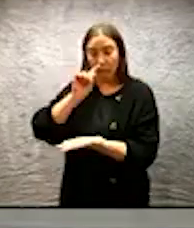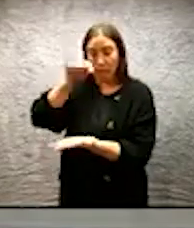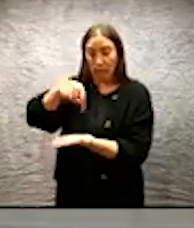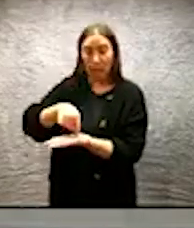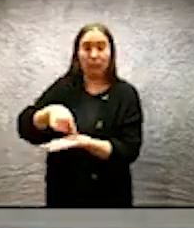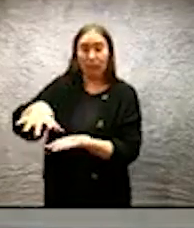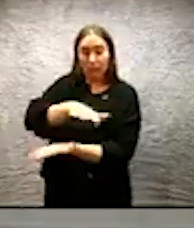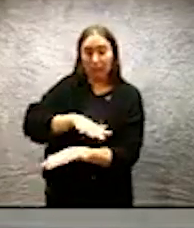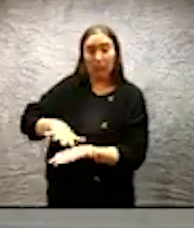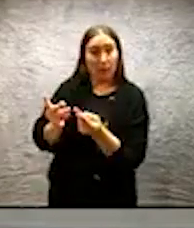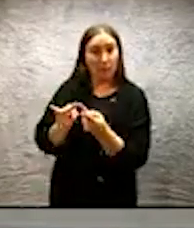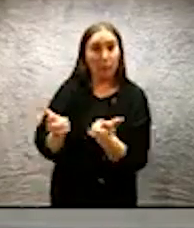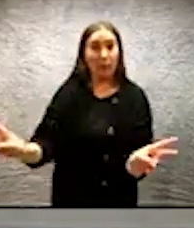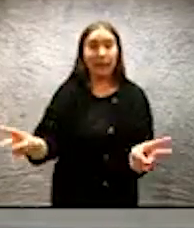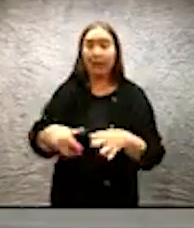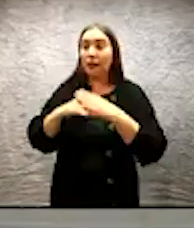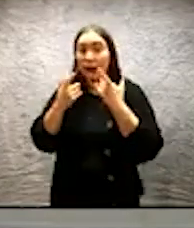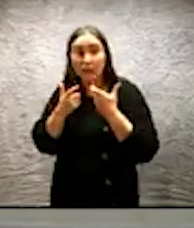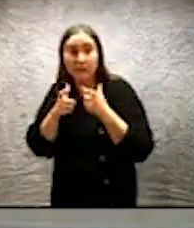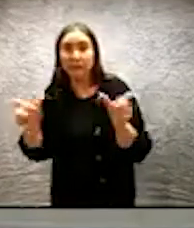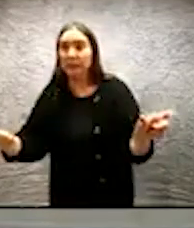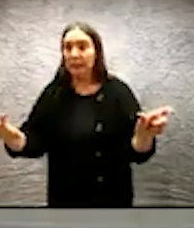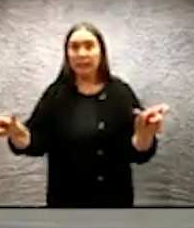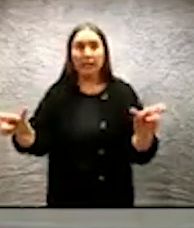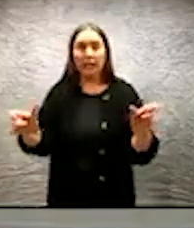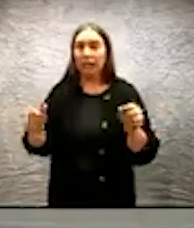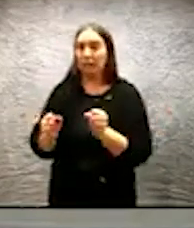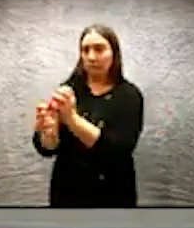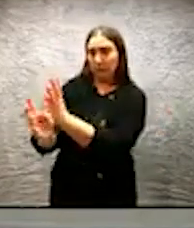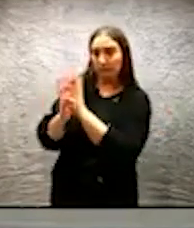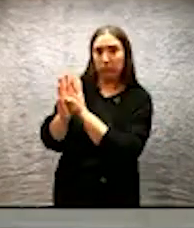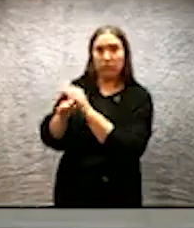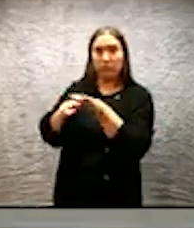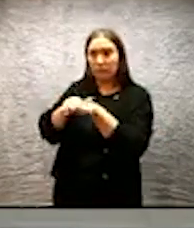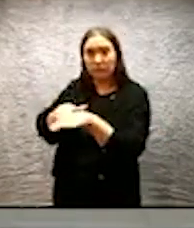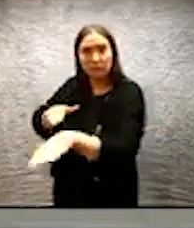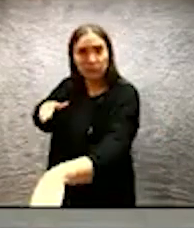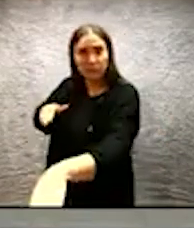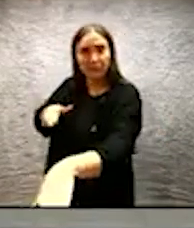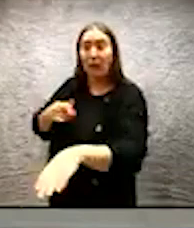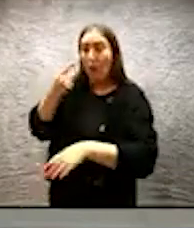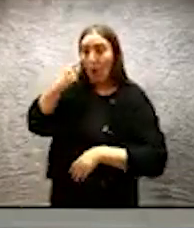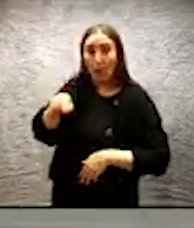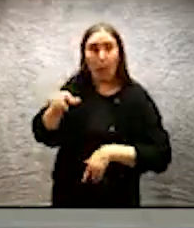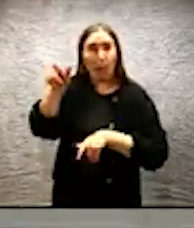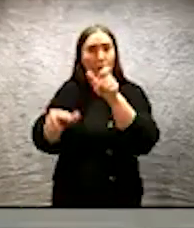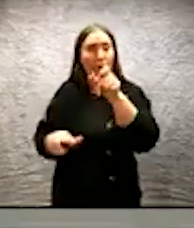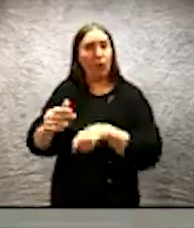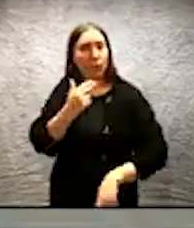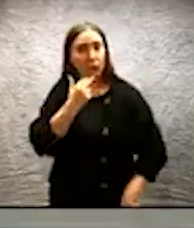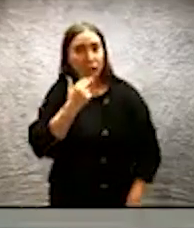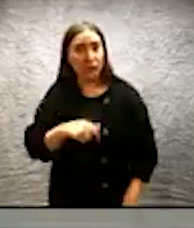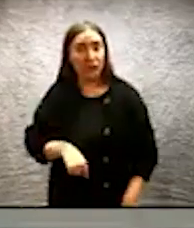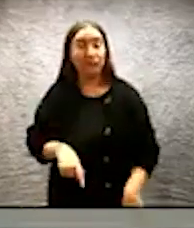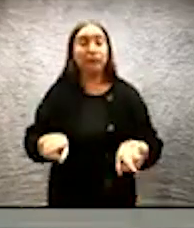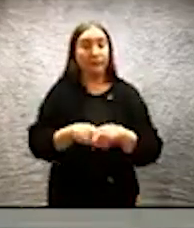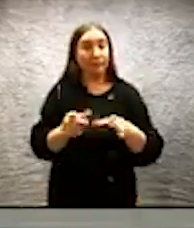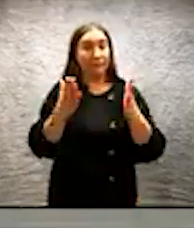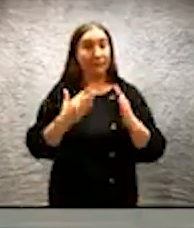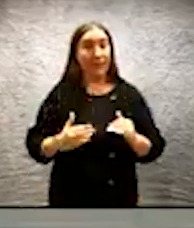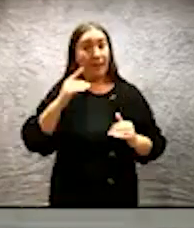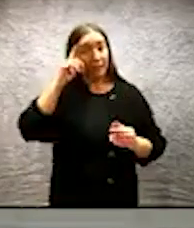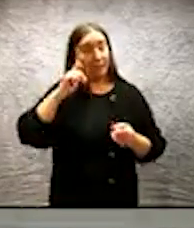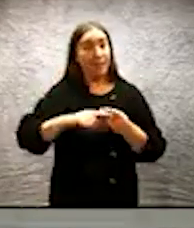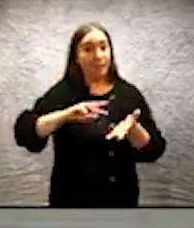publique, l'accessibilité et la disponibilité du service pour les usagers, la faisabilité technique de l'installation,